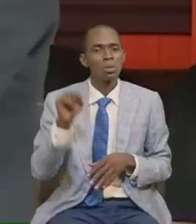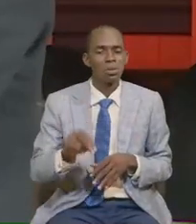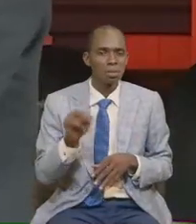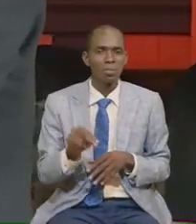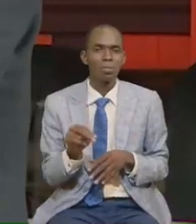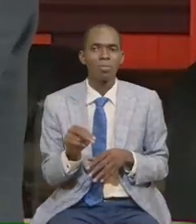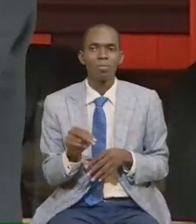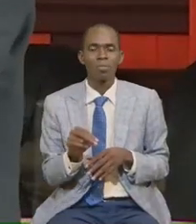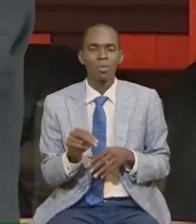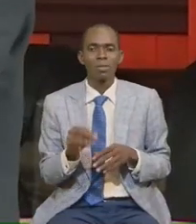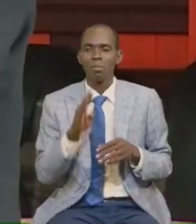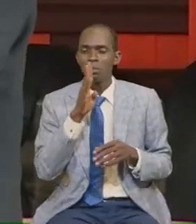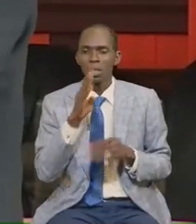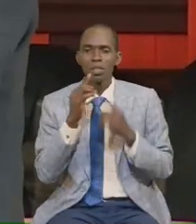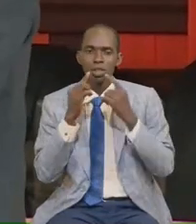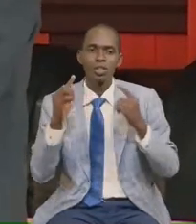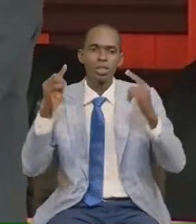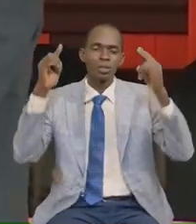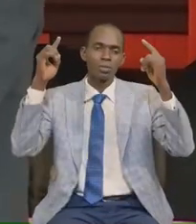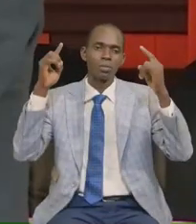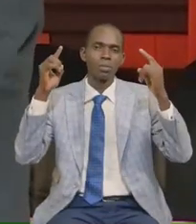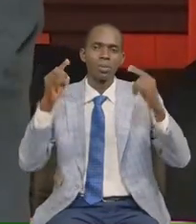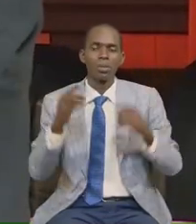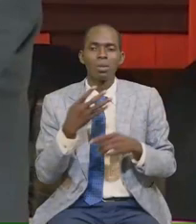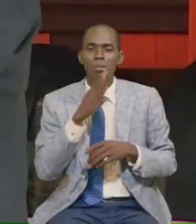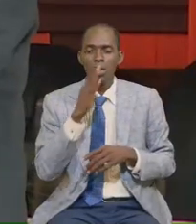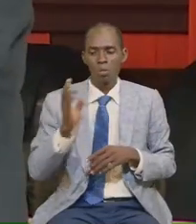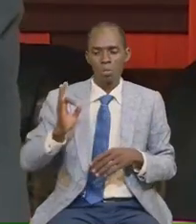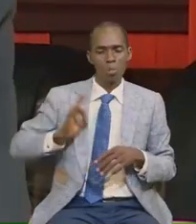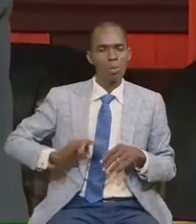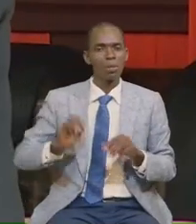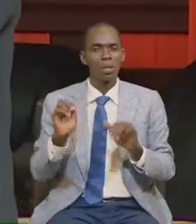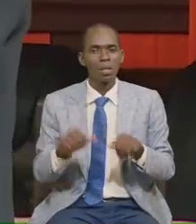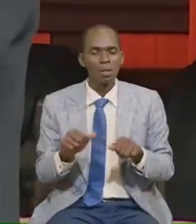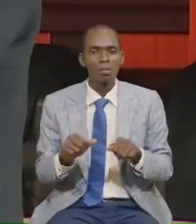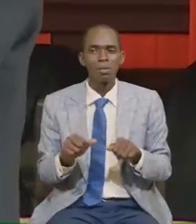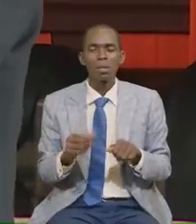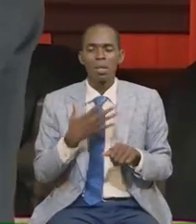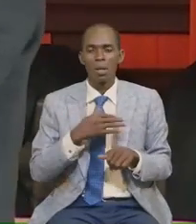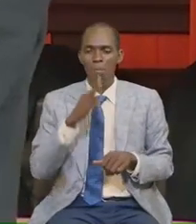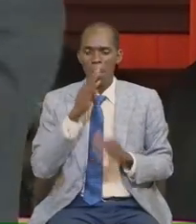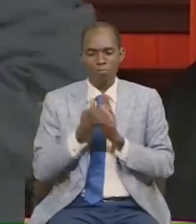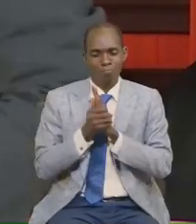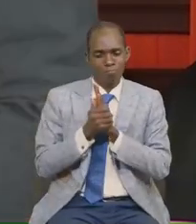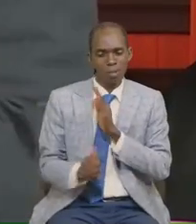de réussir, d'être profitable, d'être habile sur la